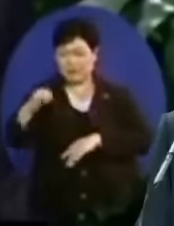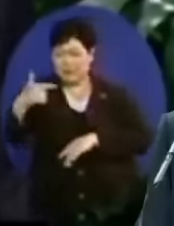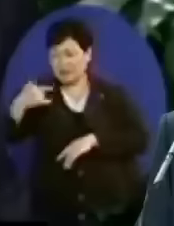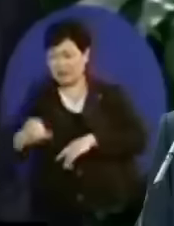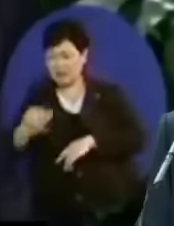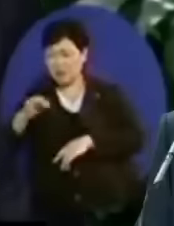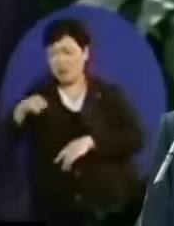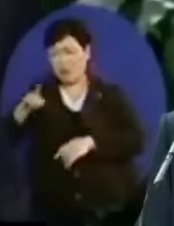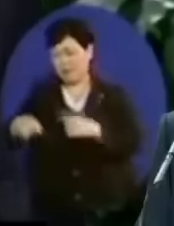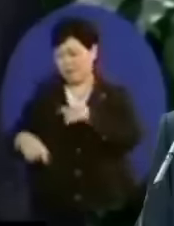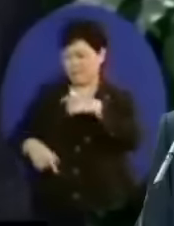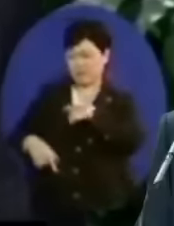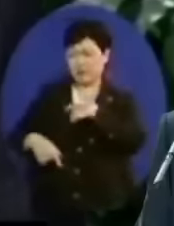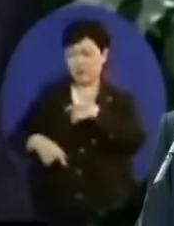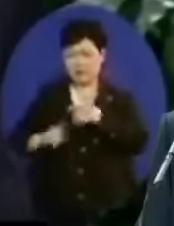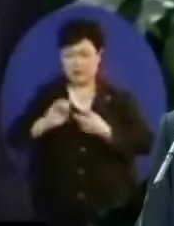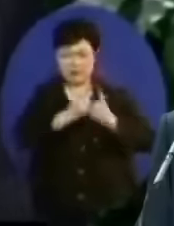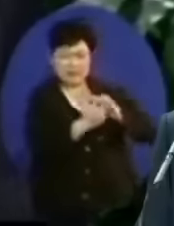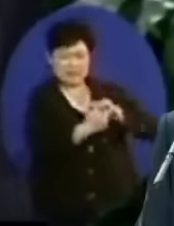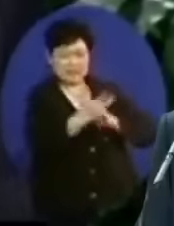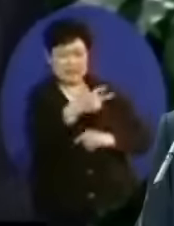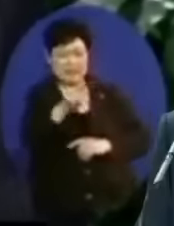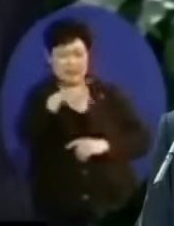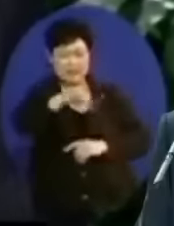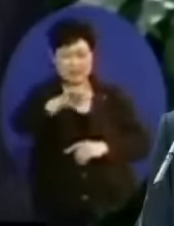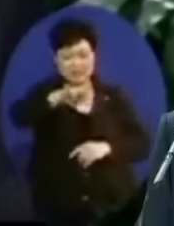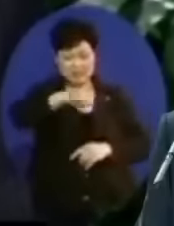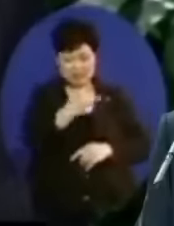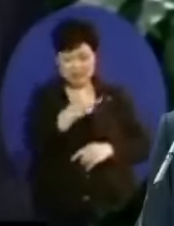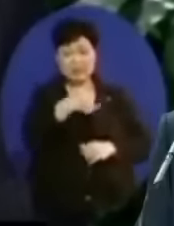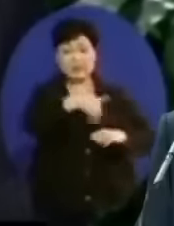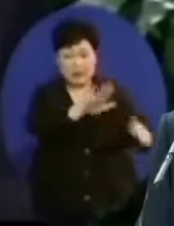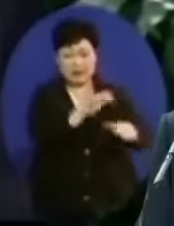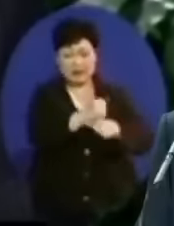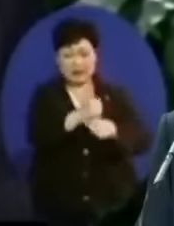못할 터이니까 그러므로 그들에게 회개하라는 설교를